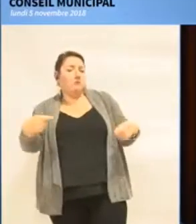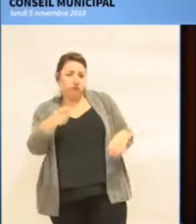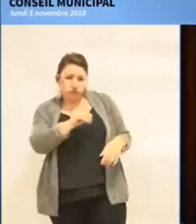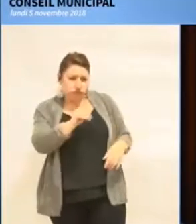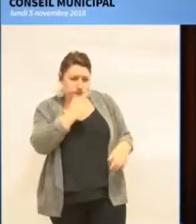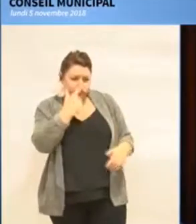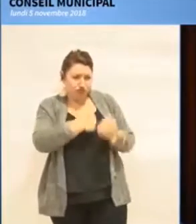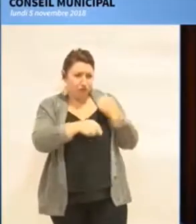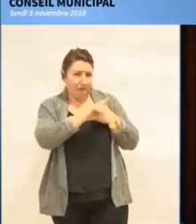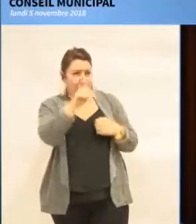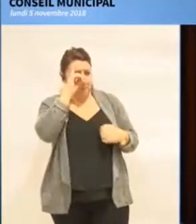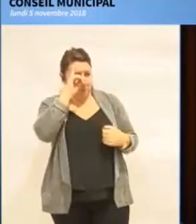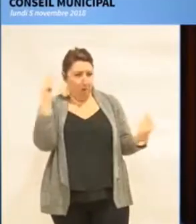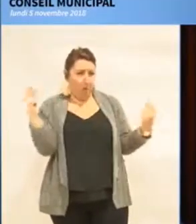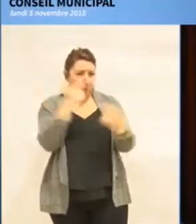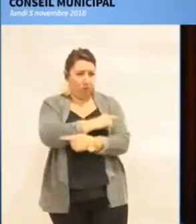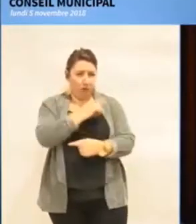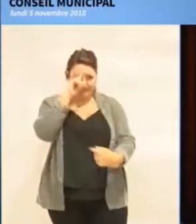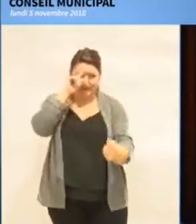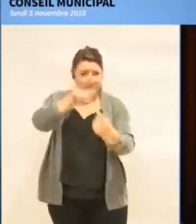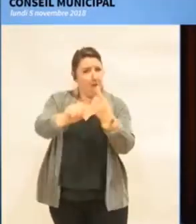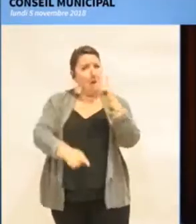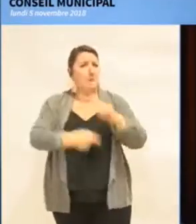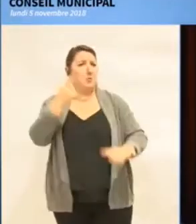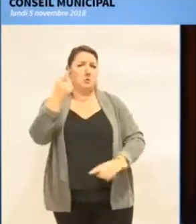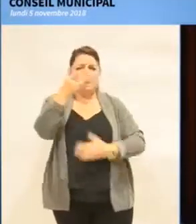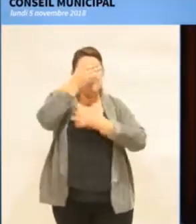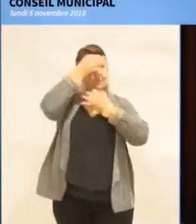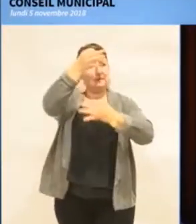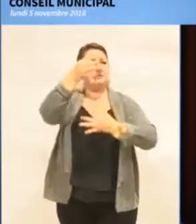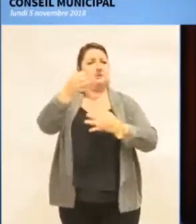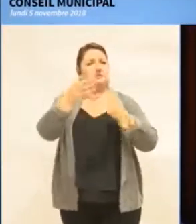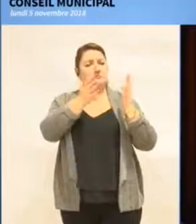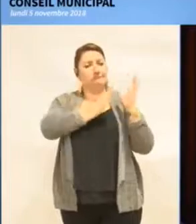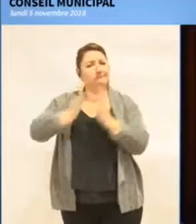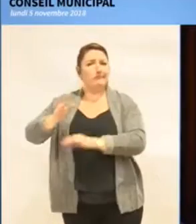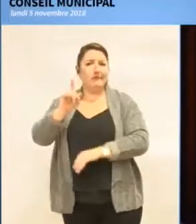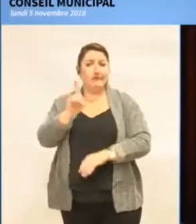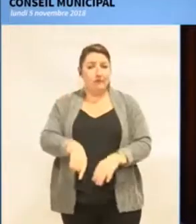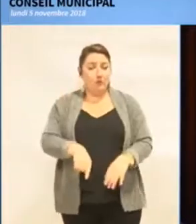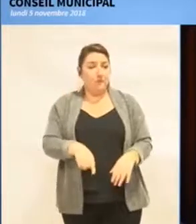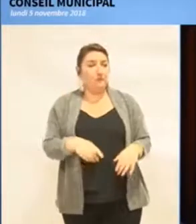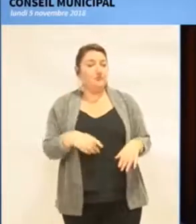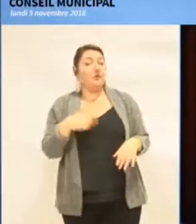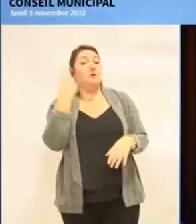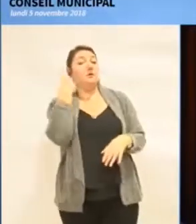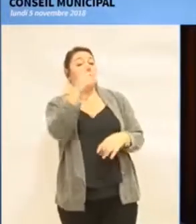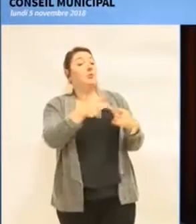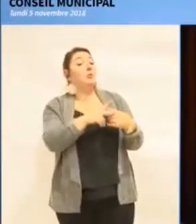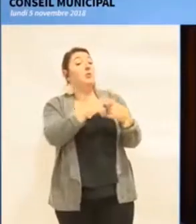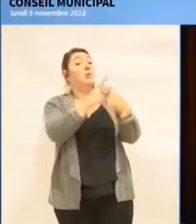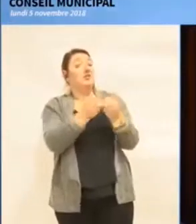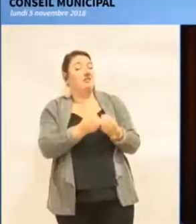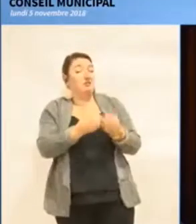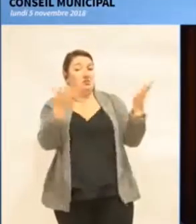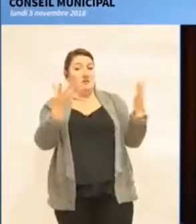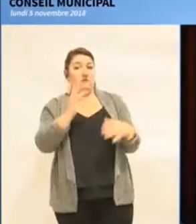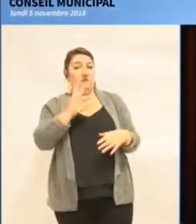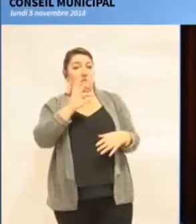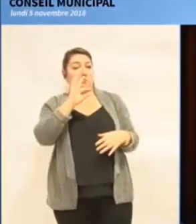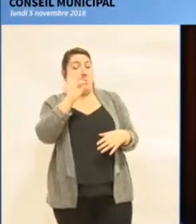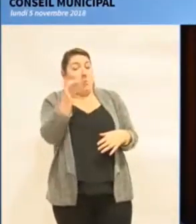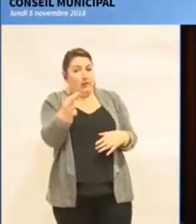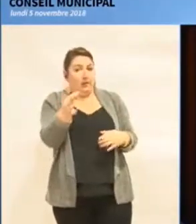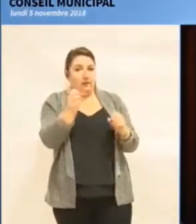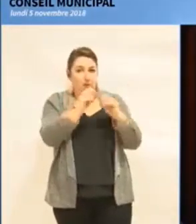d'être précis, et je pense que vous avez pu développer en effet les outils qui sont les vôtres. Mais sincèrement, un